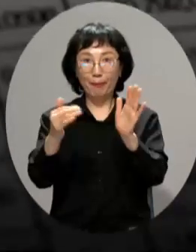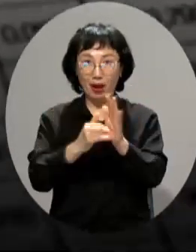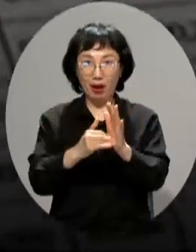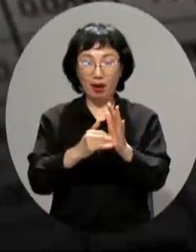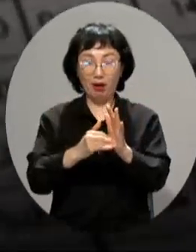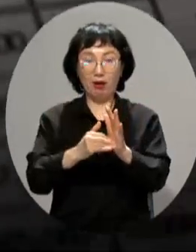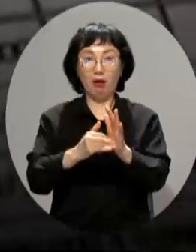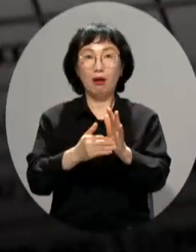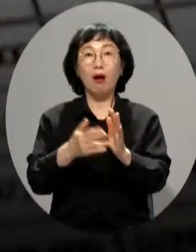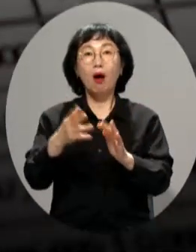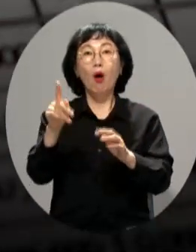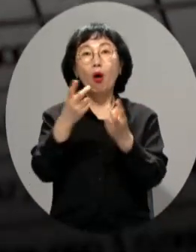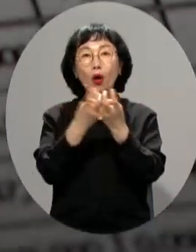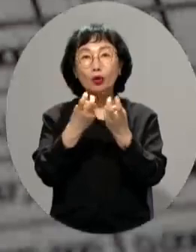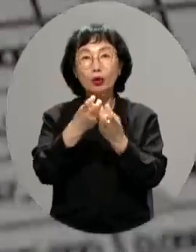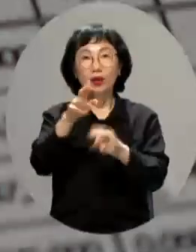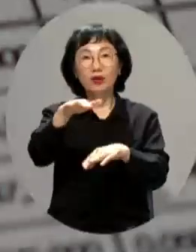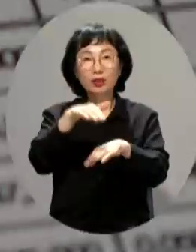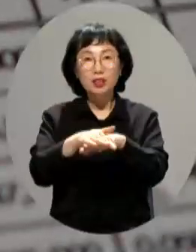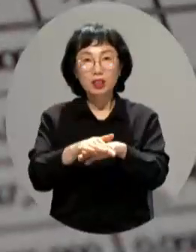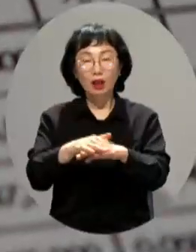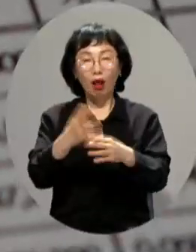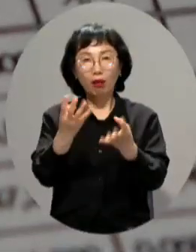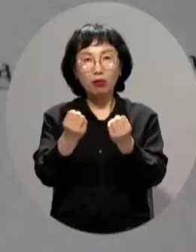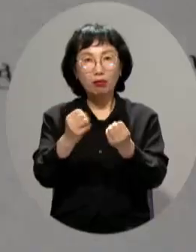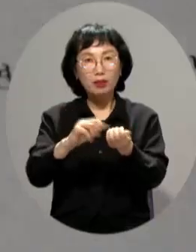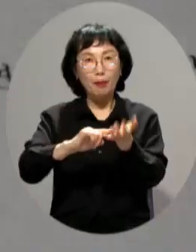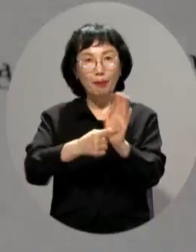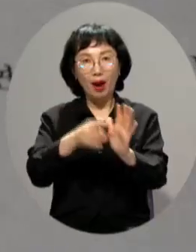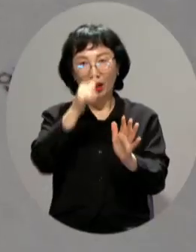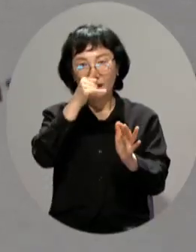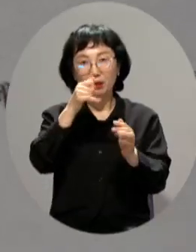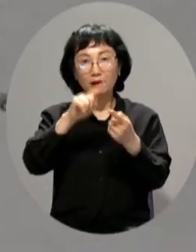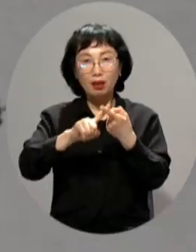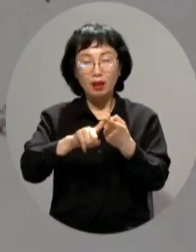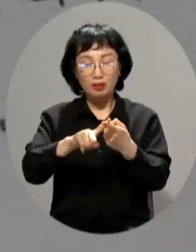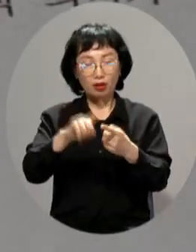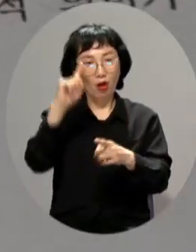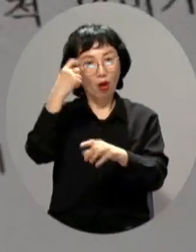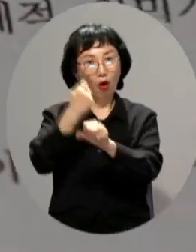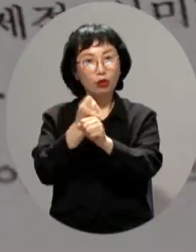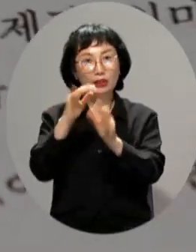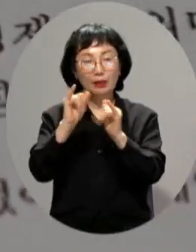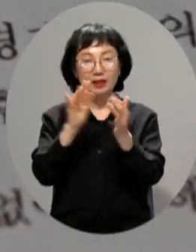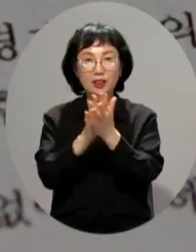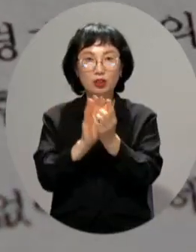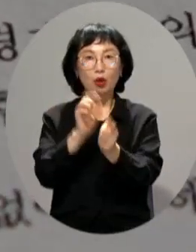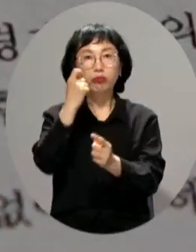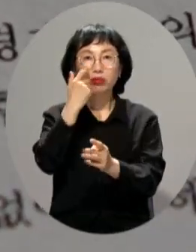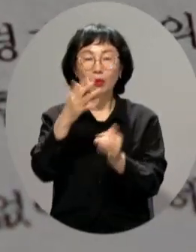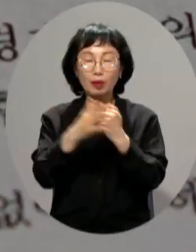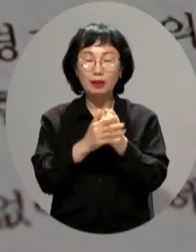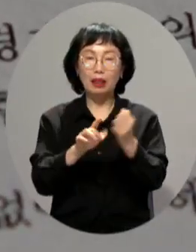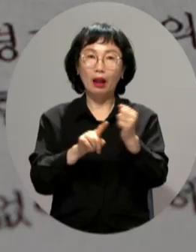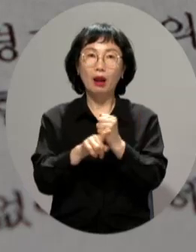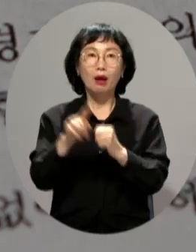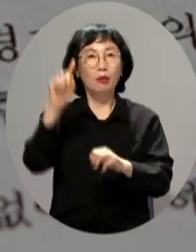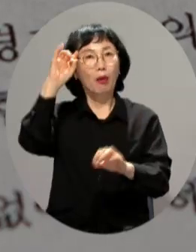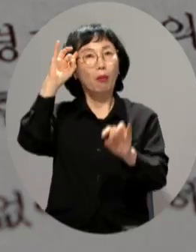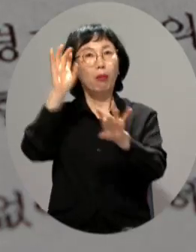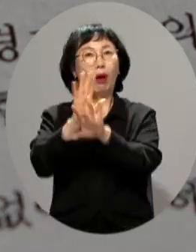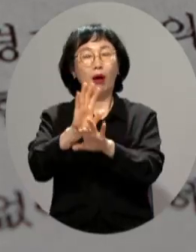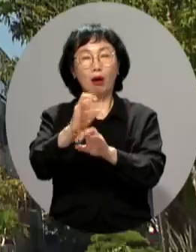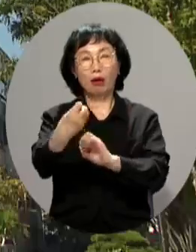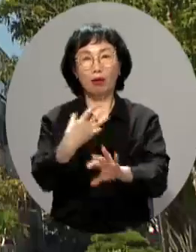전라북도. 어떻게 이런 숫자가 나왔는지 산출에 관여한 연구진에게 직접 문의해봤더니 뜻밖의 답변이